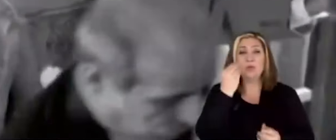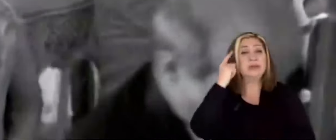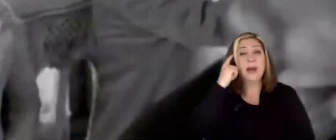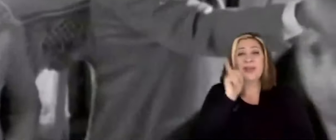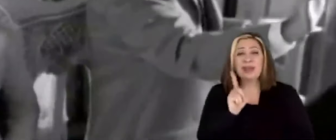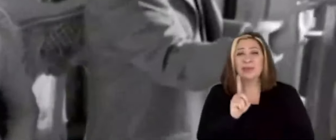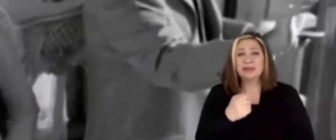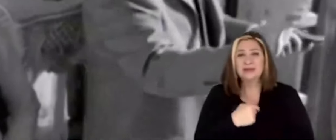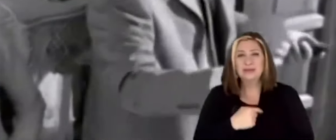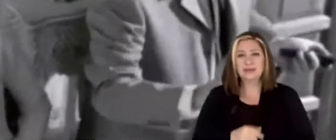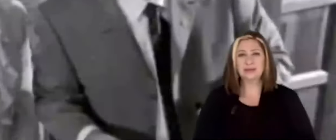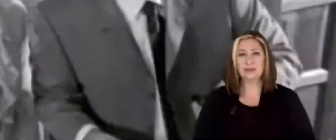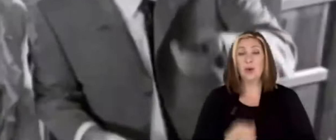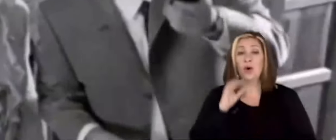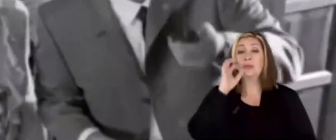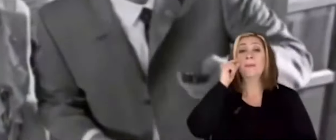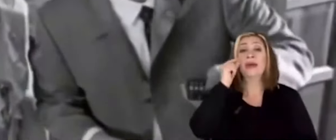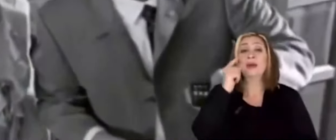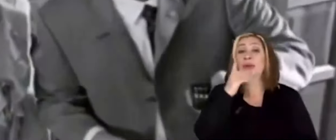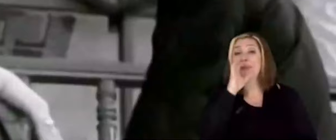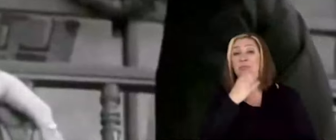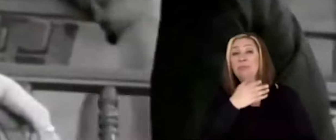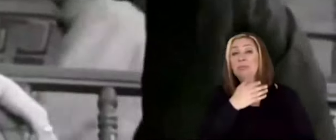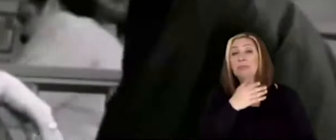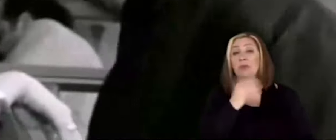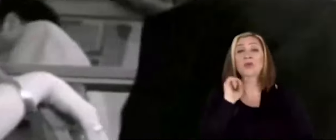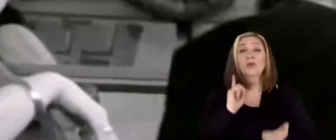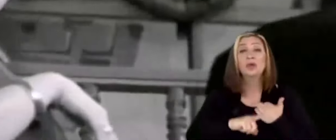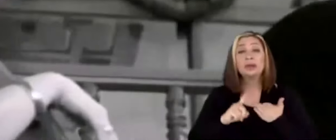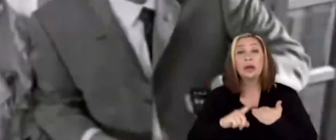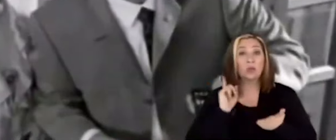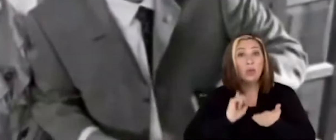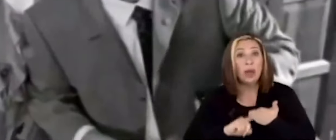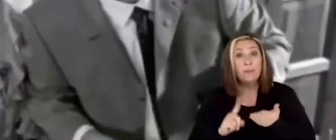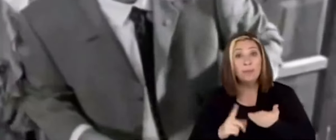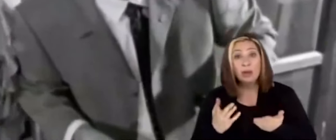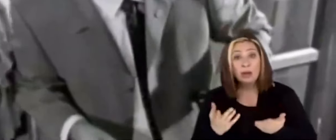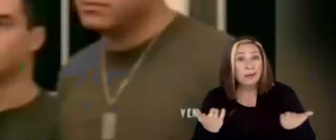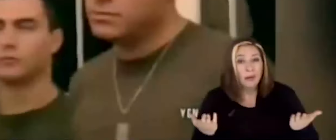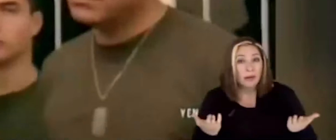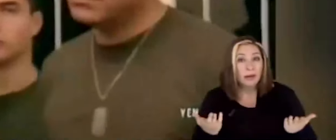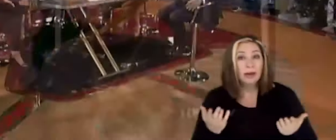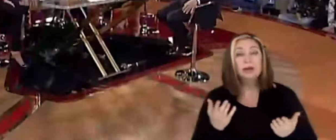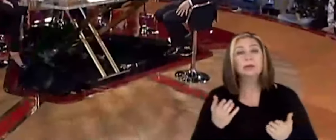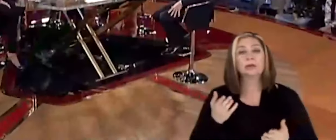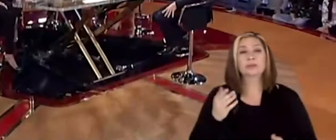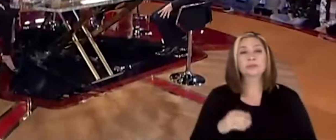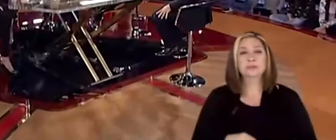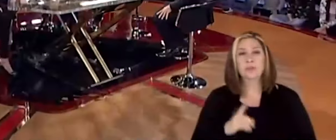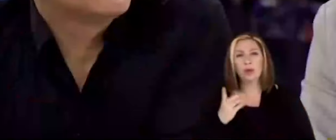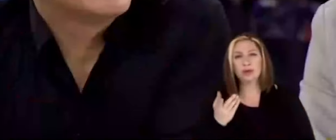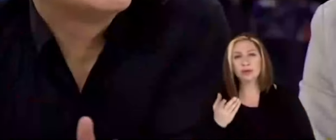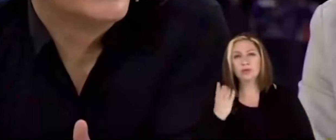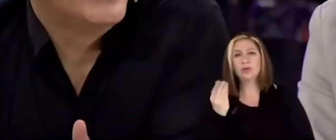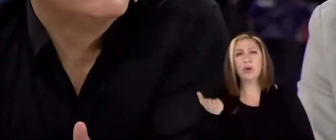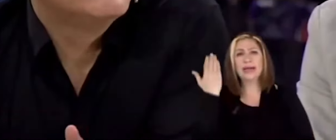edemezdik. Osman Bey. Kim? Noter. Noter mi? Noter mi? Sonra hangi iş abi?